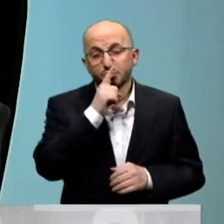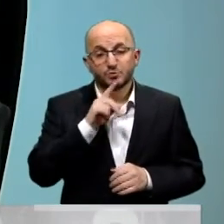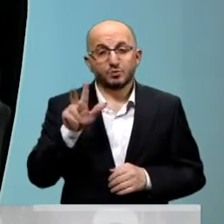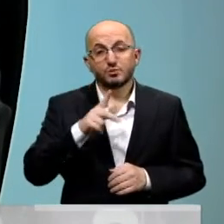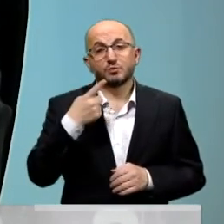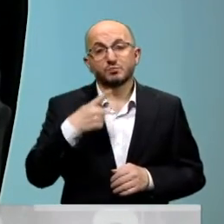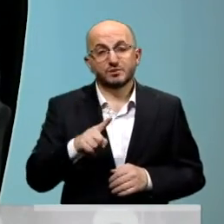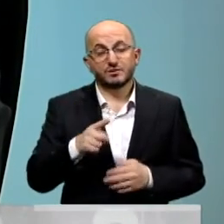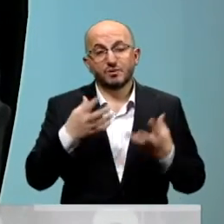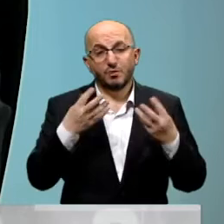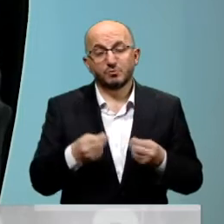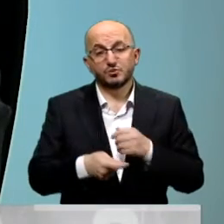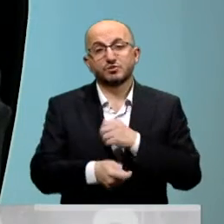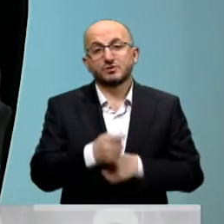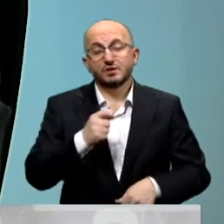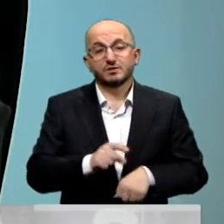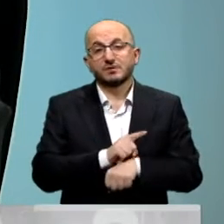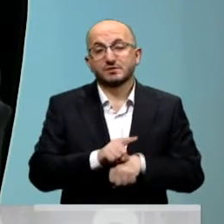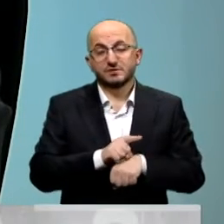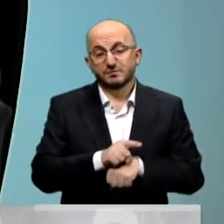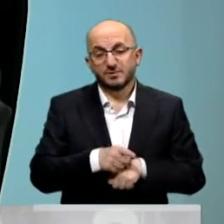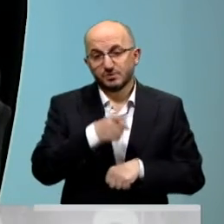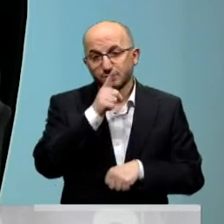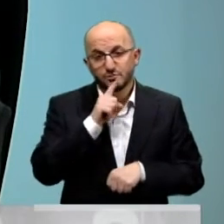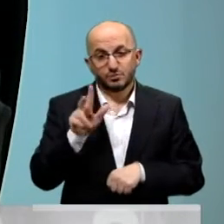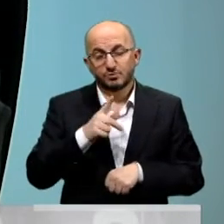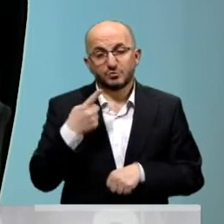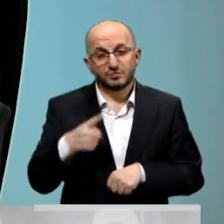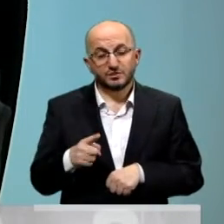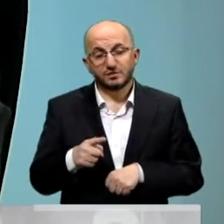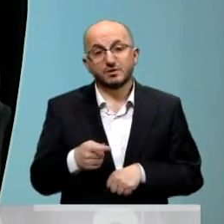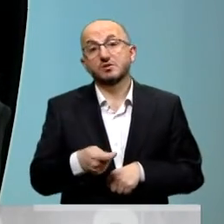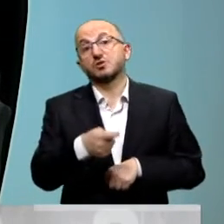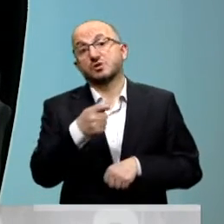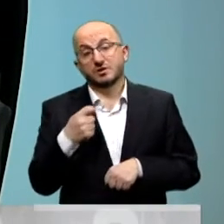L olmuş çektiği zaman 130.000 lirayı Eee çekebiliyorsunuz